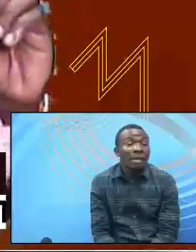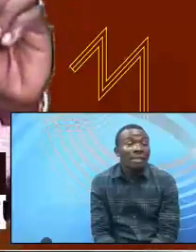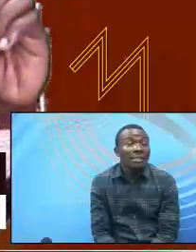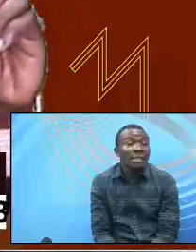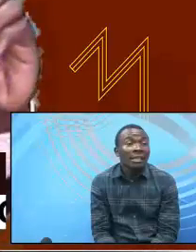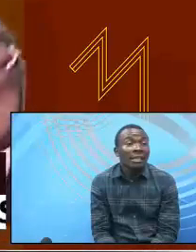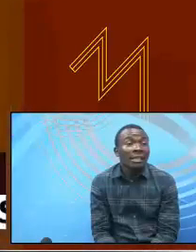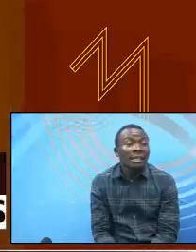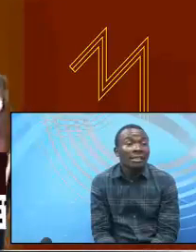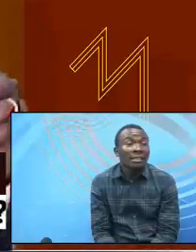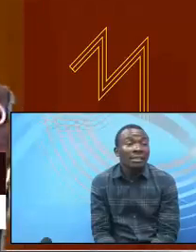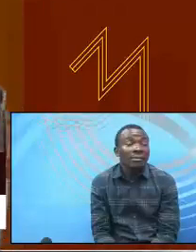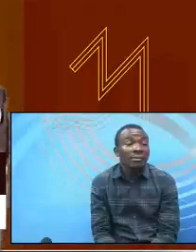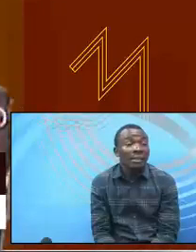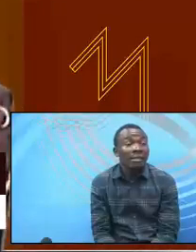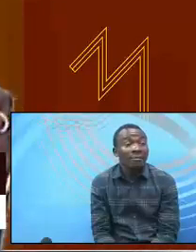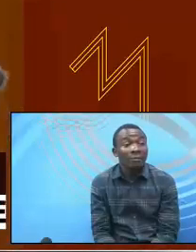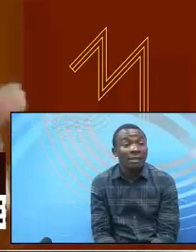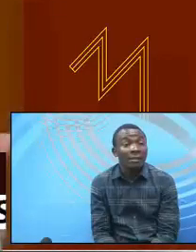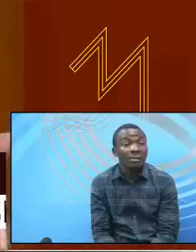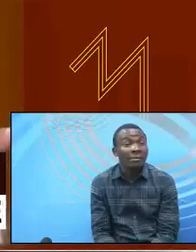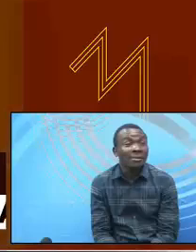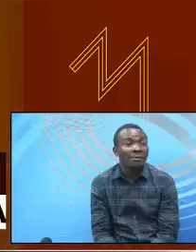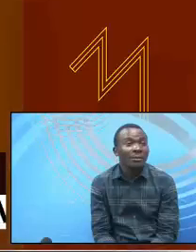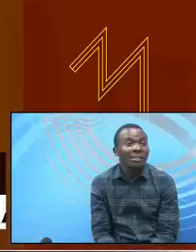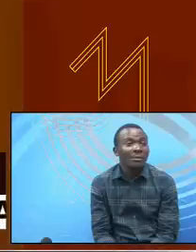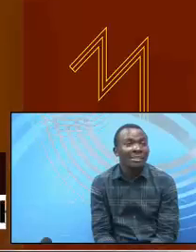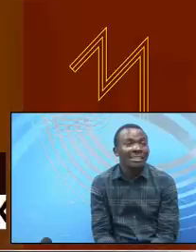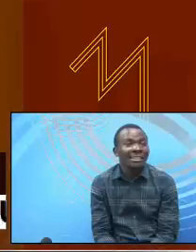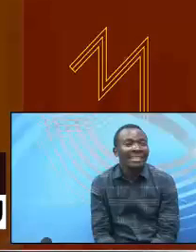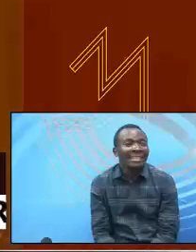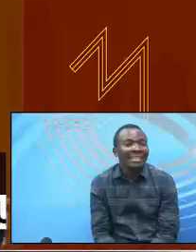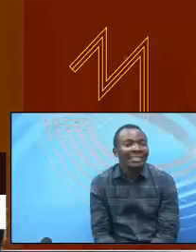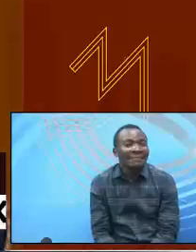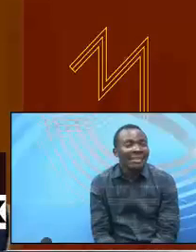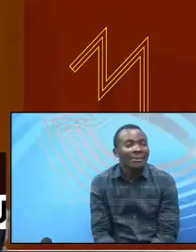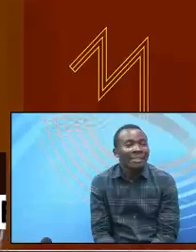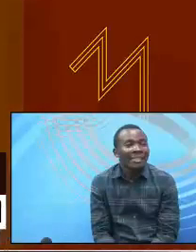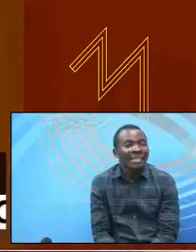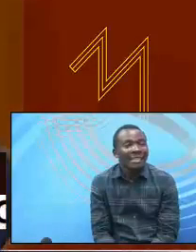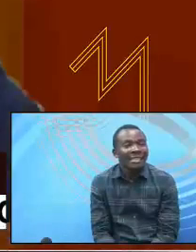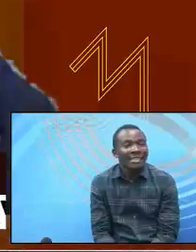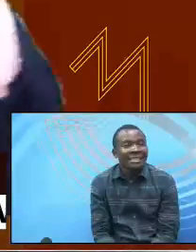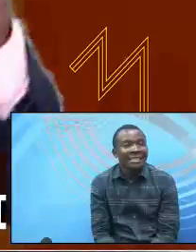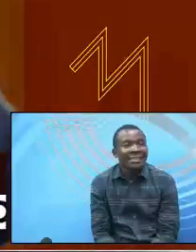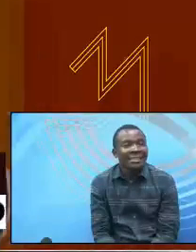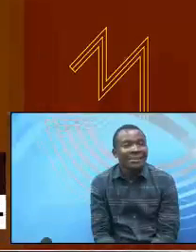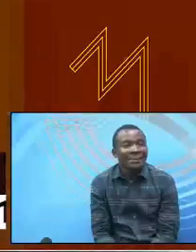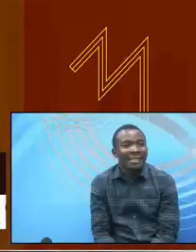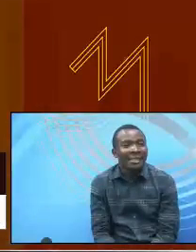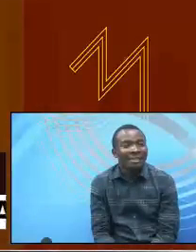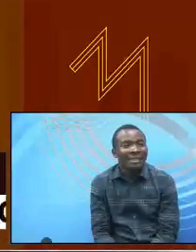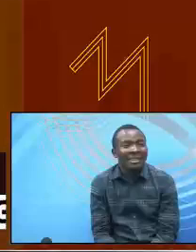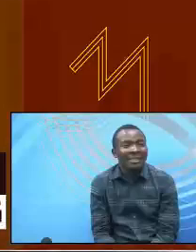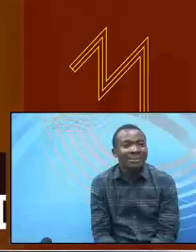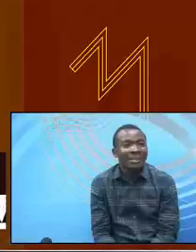Kuko akazi karahagaze, kuko bataburanga amafaranga yo kujya kwishyura ibyo kurya ngo arye. Ariko leta yagerageje